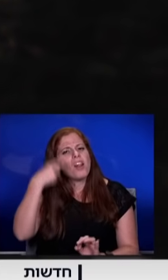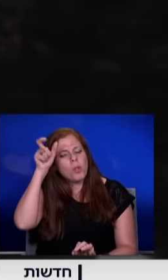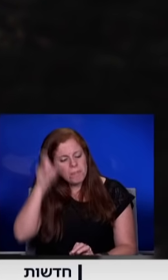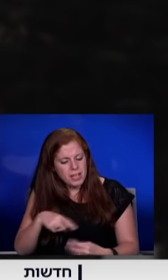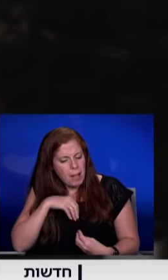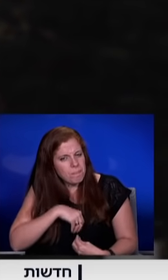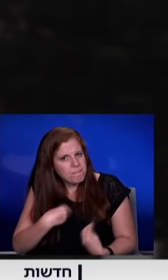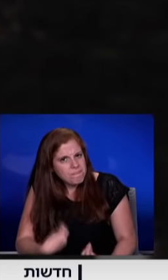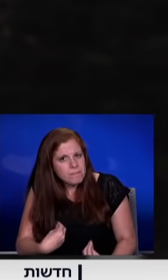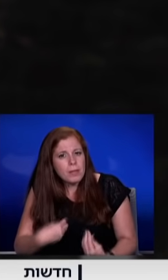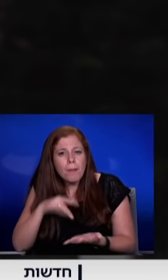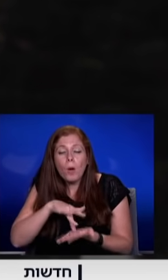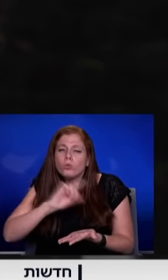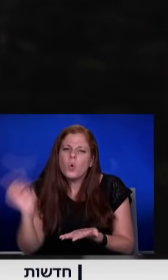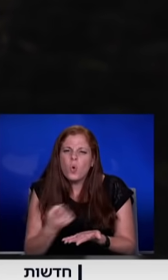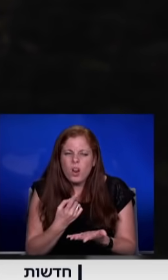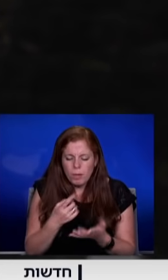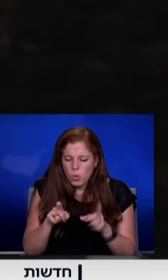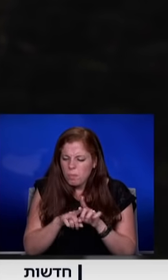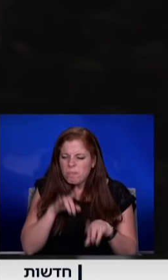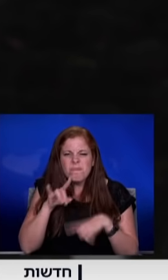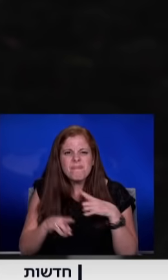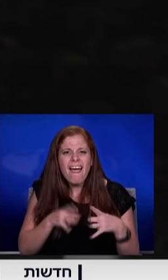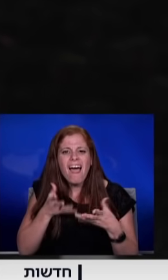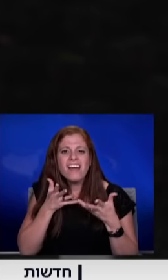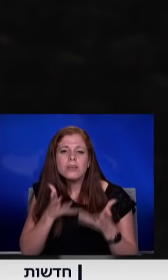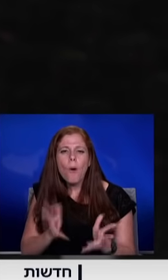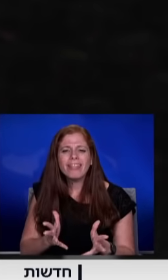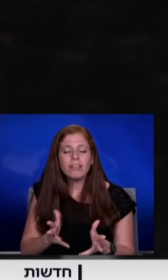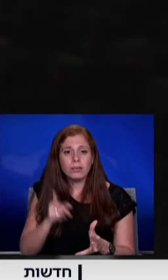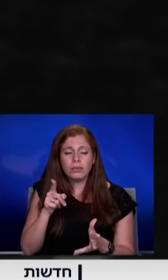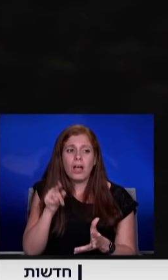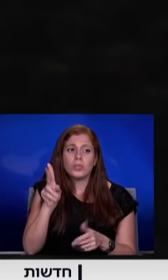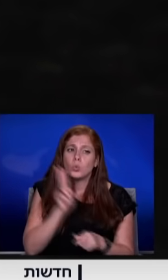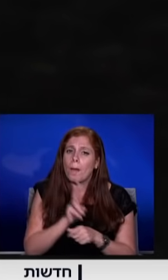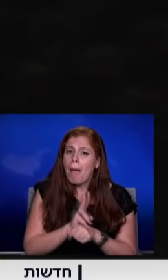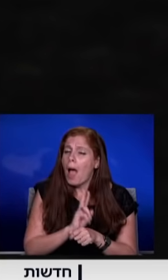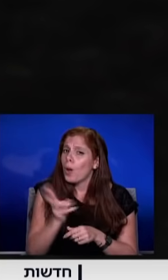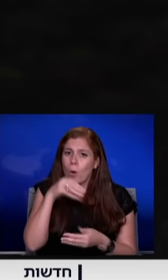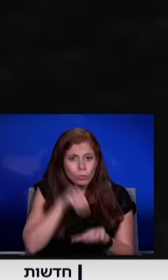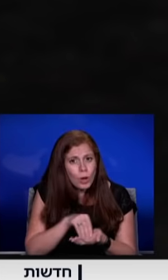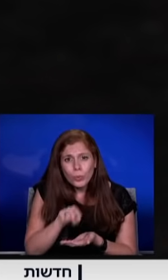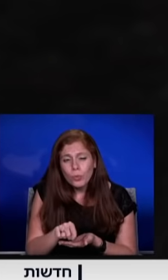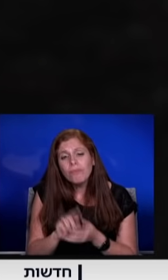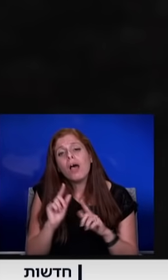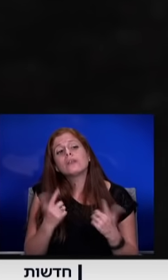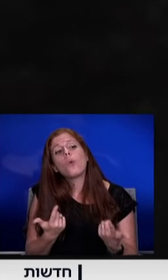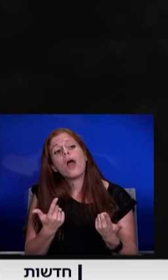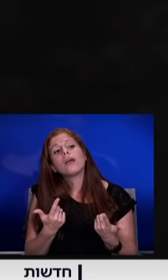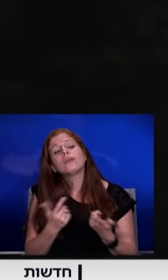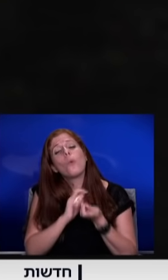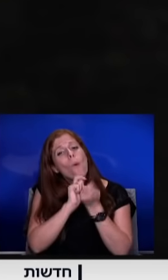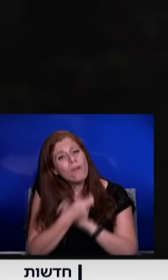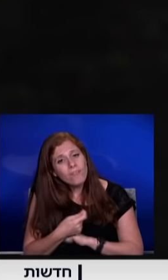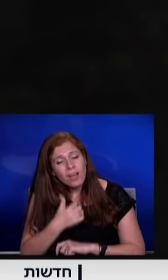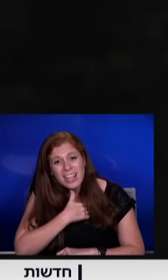במקום שכולם הפכו להיות חיות טרף. אז מהבחינות האלה הוא שמר על כל מה שכתוב כאן. אז אולי אומר את דתו, אבל